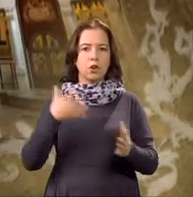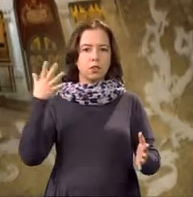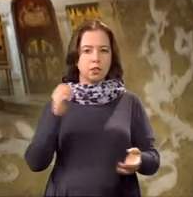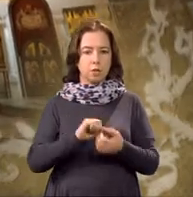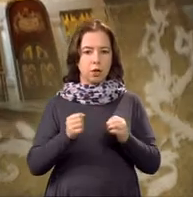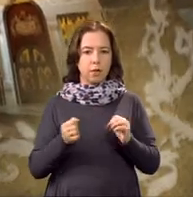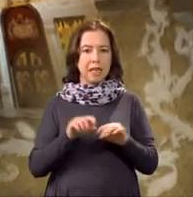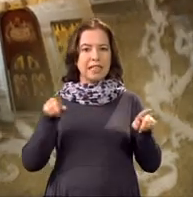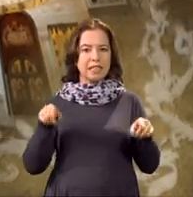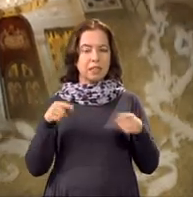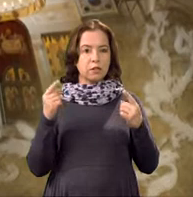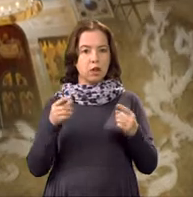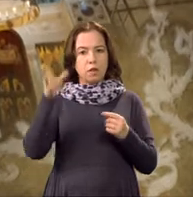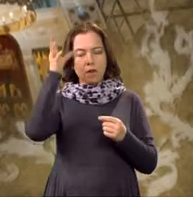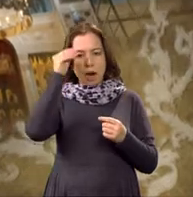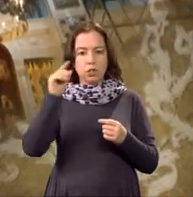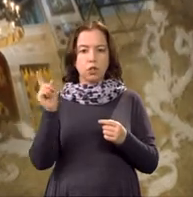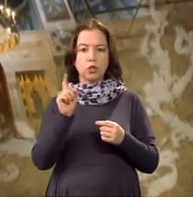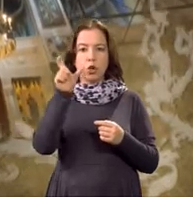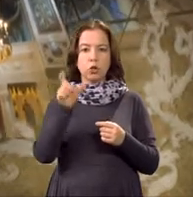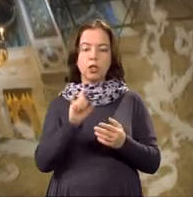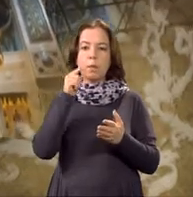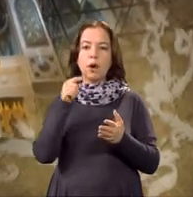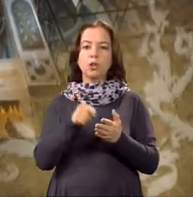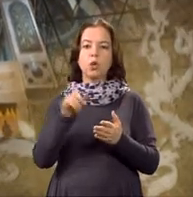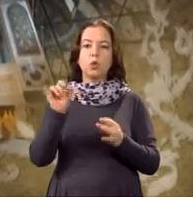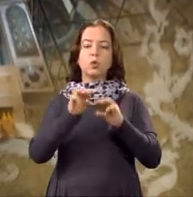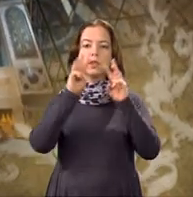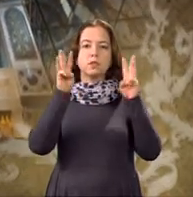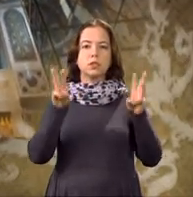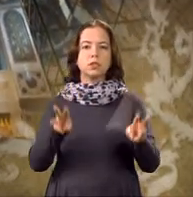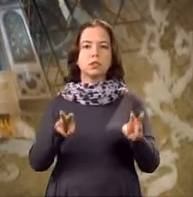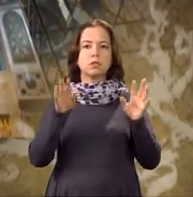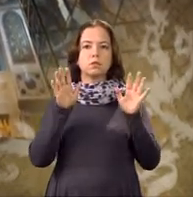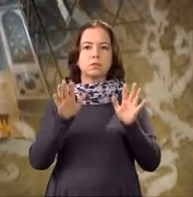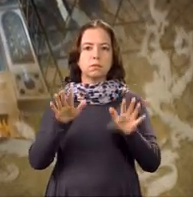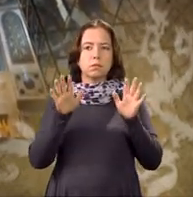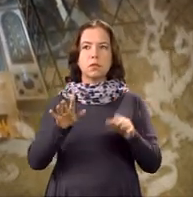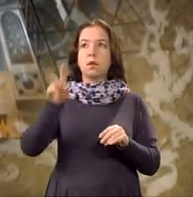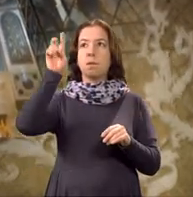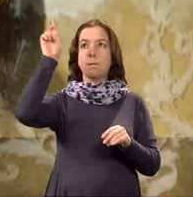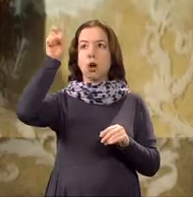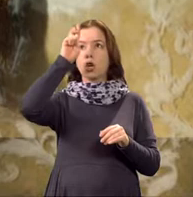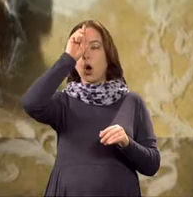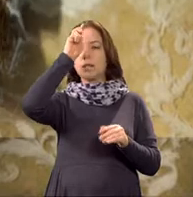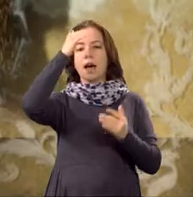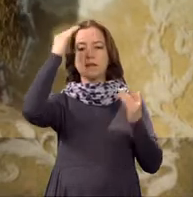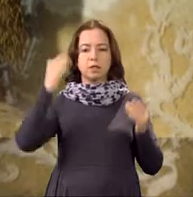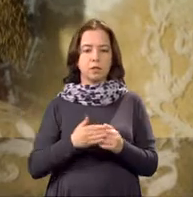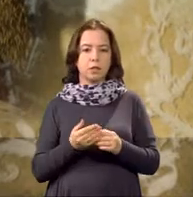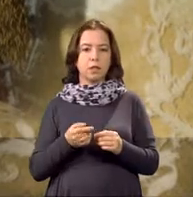камінням, створюючи враження, що людина потрапила у священний простір Божого царства. Це